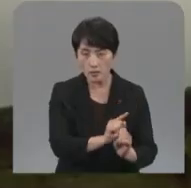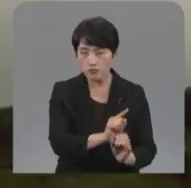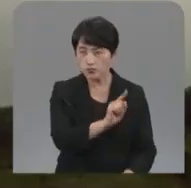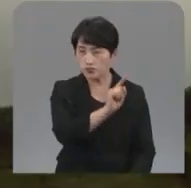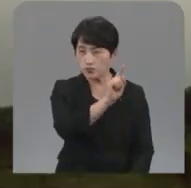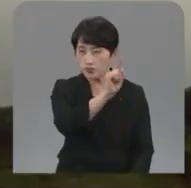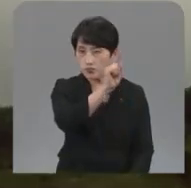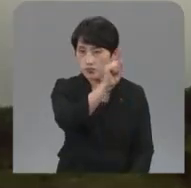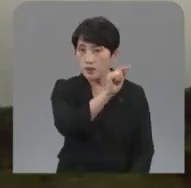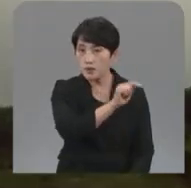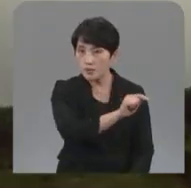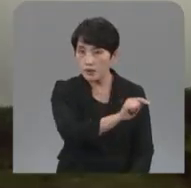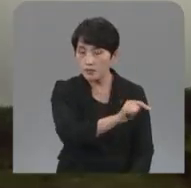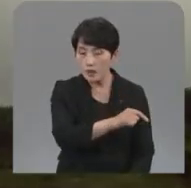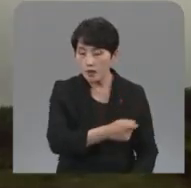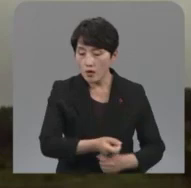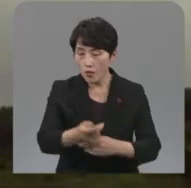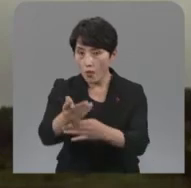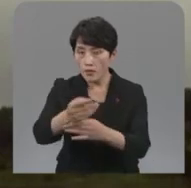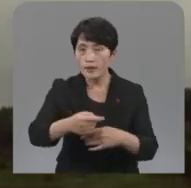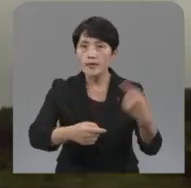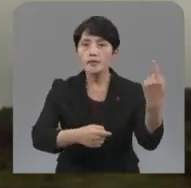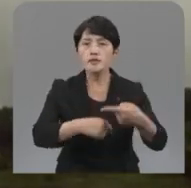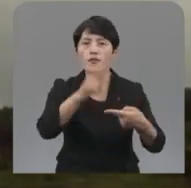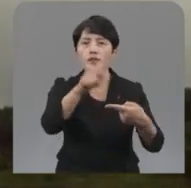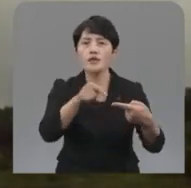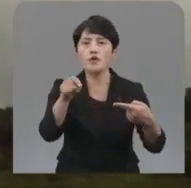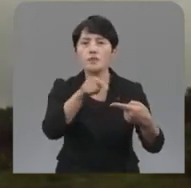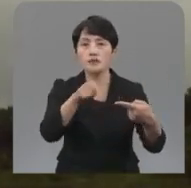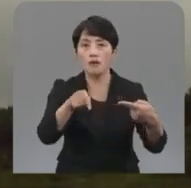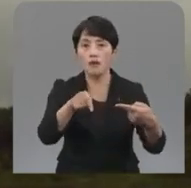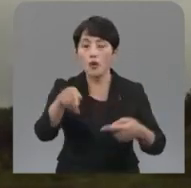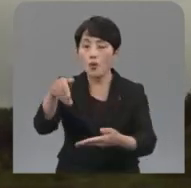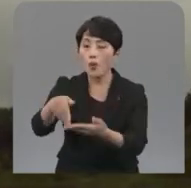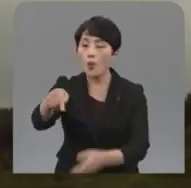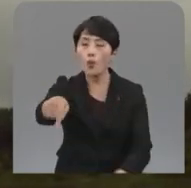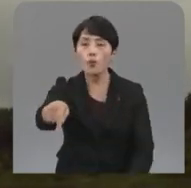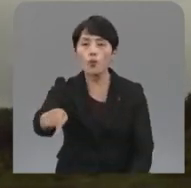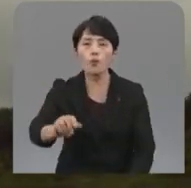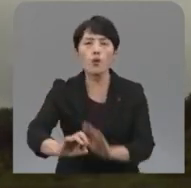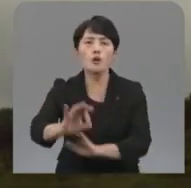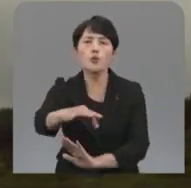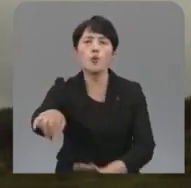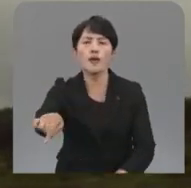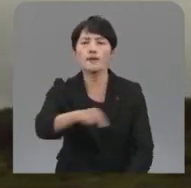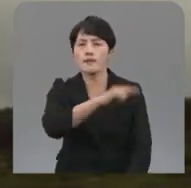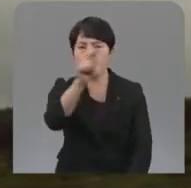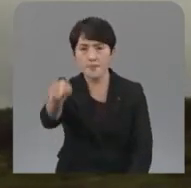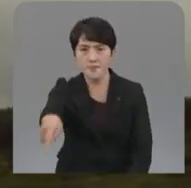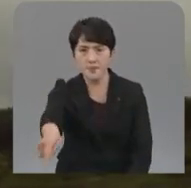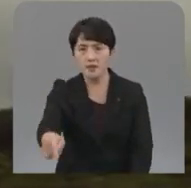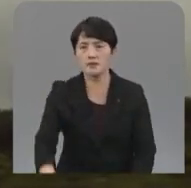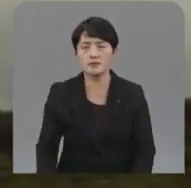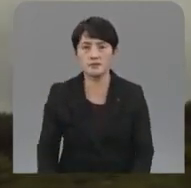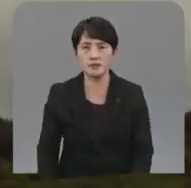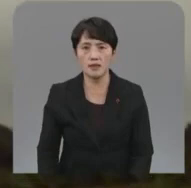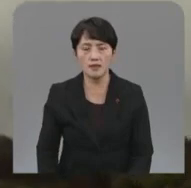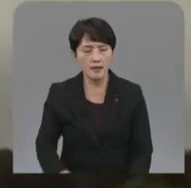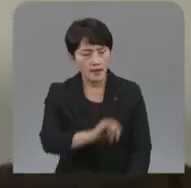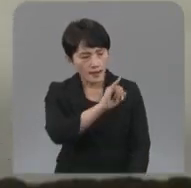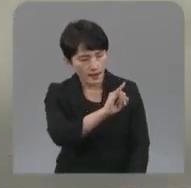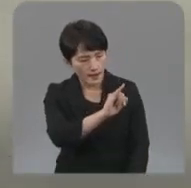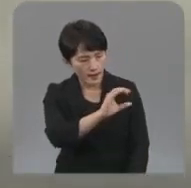portée dans la nuit le pays communiste a ainsi effectué ce matin à 8h24 un 2uxè tir celui-ci de longue portée qui a